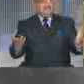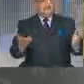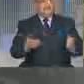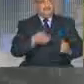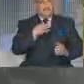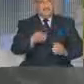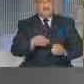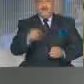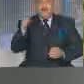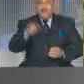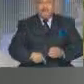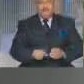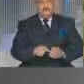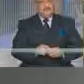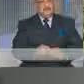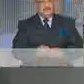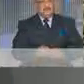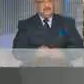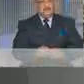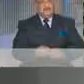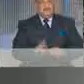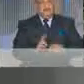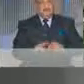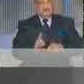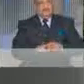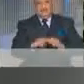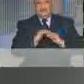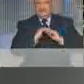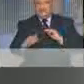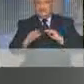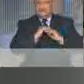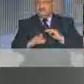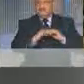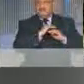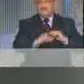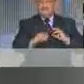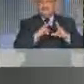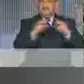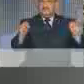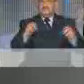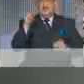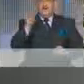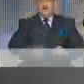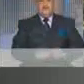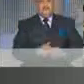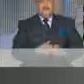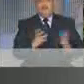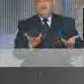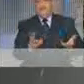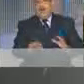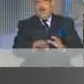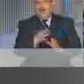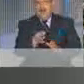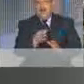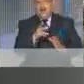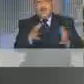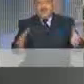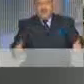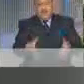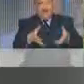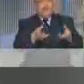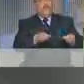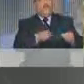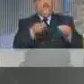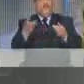التكلفة وطلبوا مدة أطول للتفكير ودراسة المقترح، وفي ظل تدهور الوضع الاقتصادي بتونس والعجز